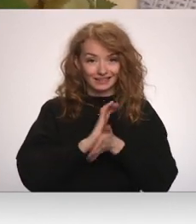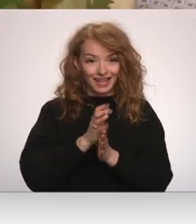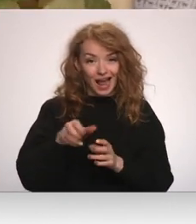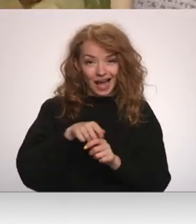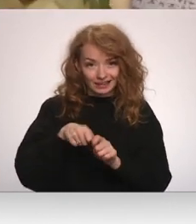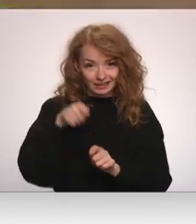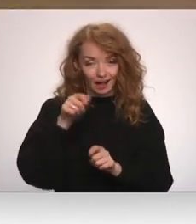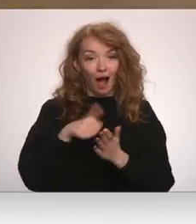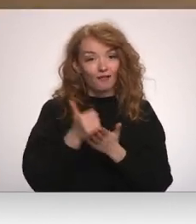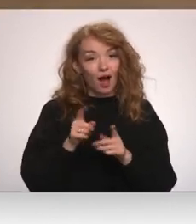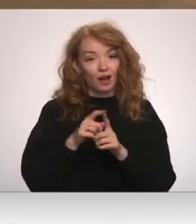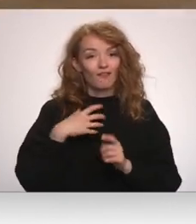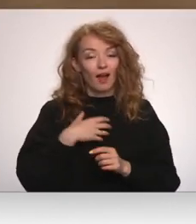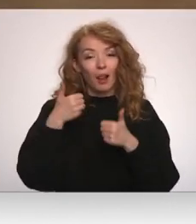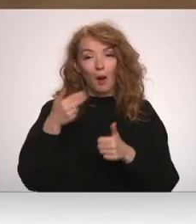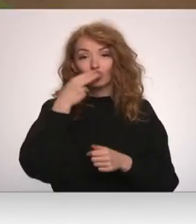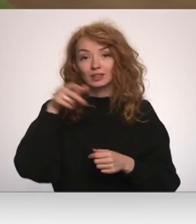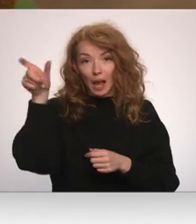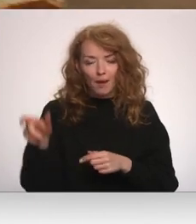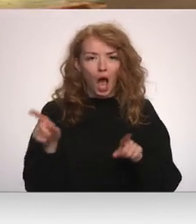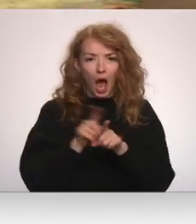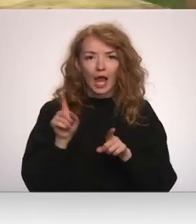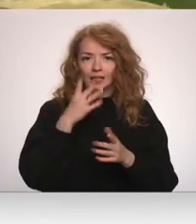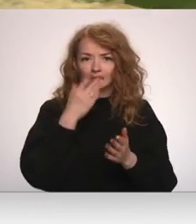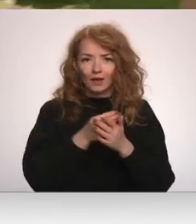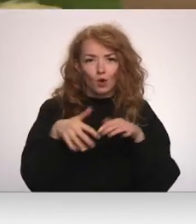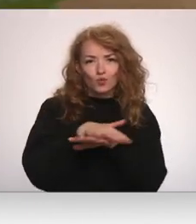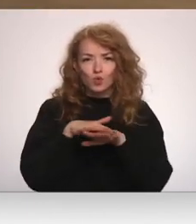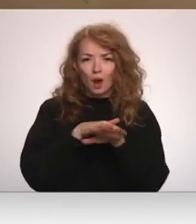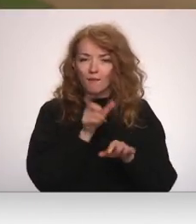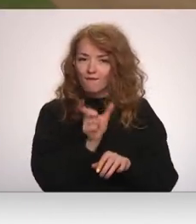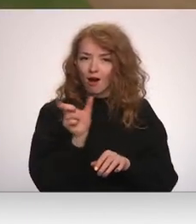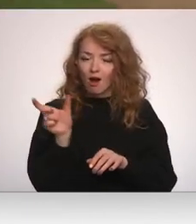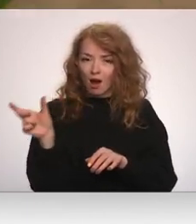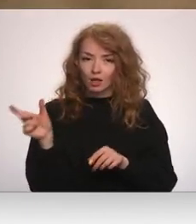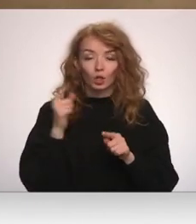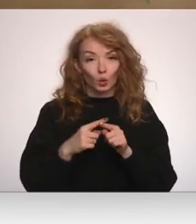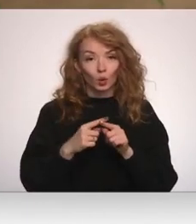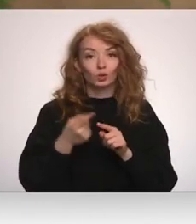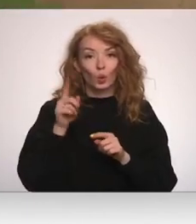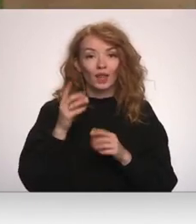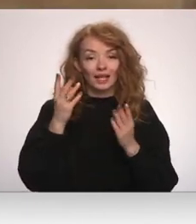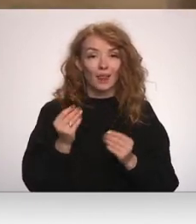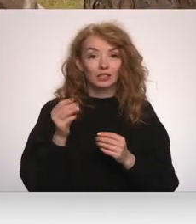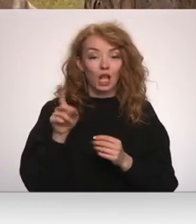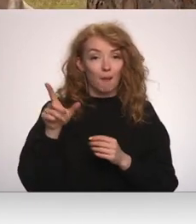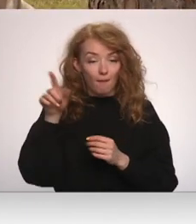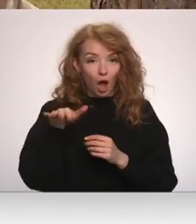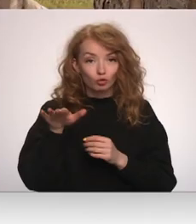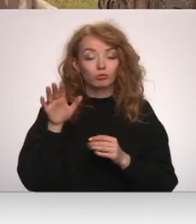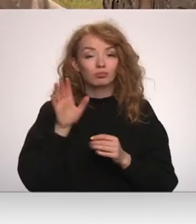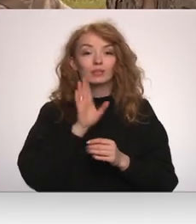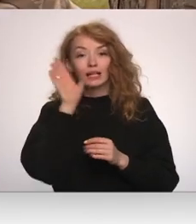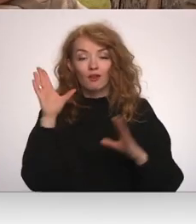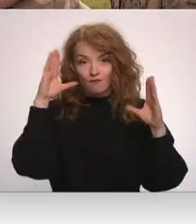laba saimniece. Ir arī savi buram vārdi. Tomuļmātes teikto skroderdienās silmačos, pret rītiem un vakariem,